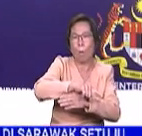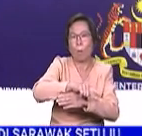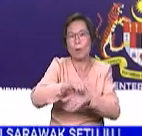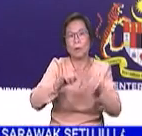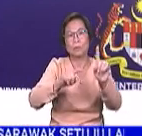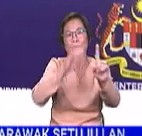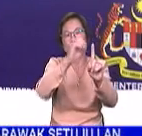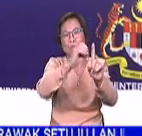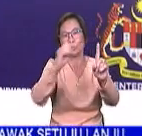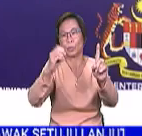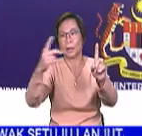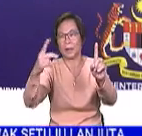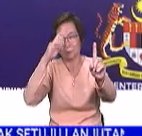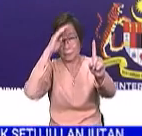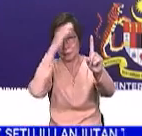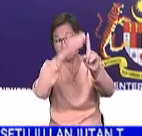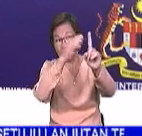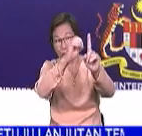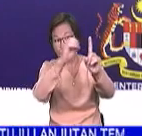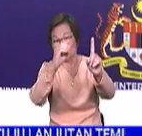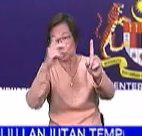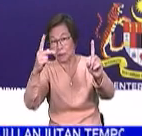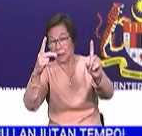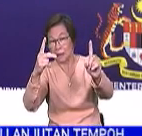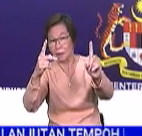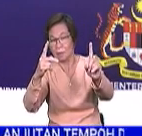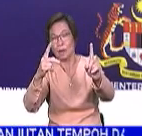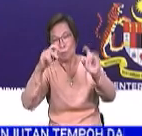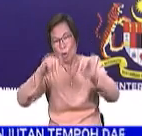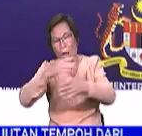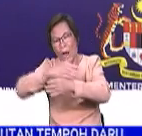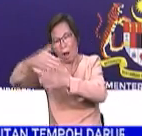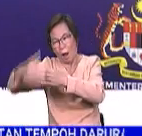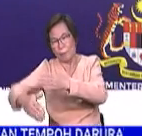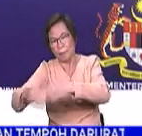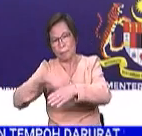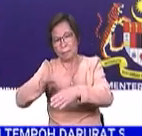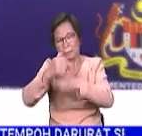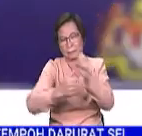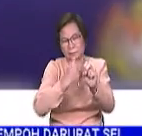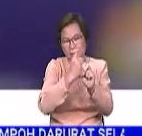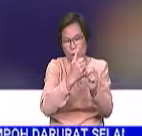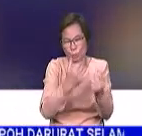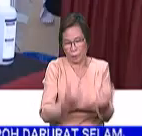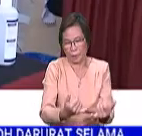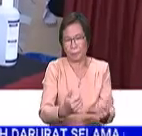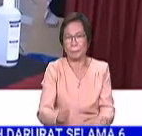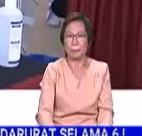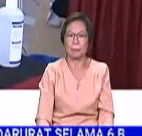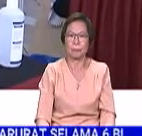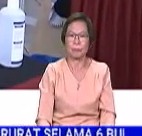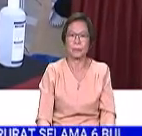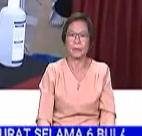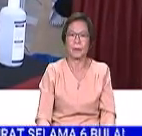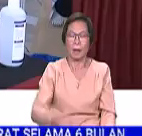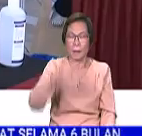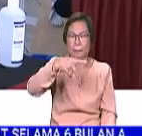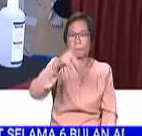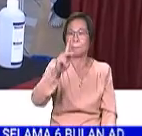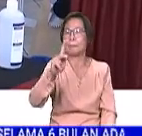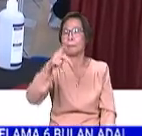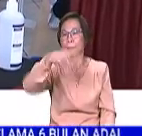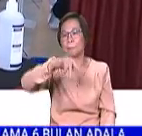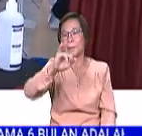suatu Ibu sasaran yang kita jangka kan pada tahun Pada tahun ini selepas ini